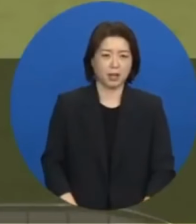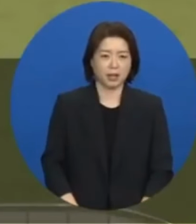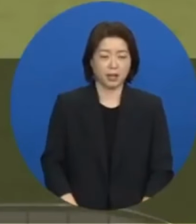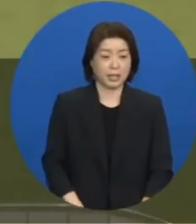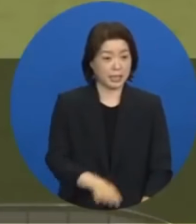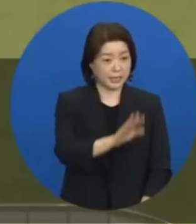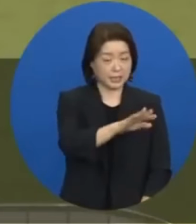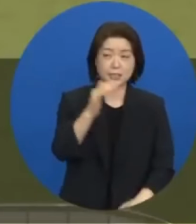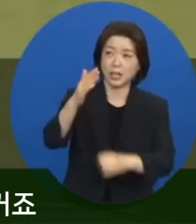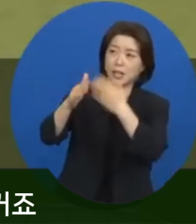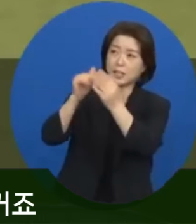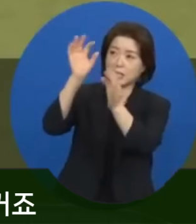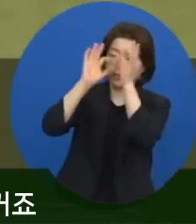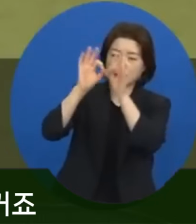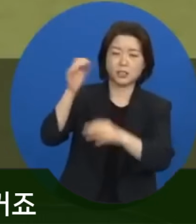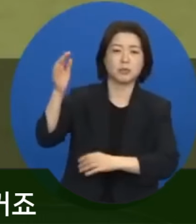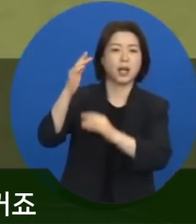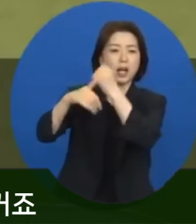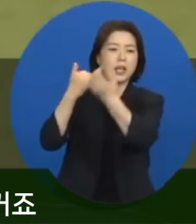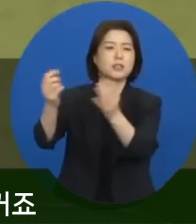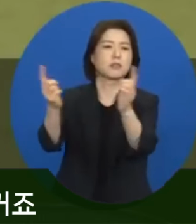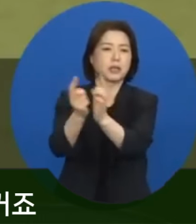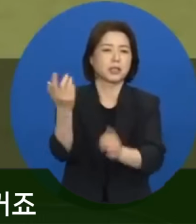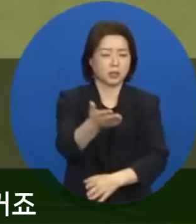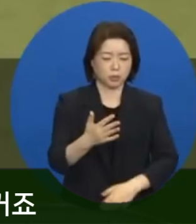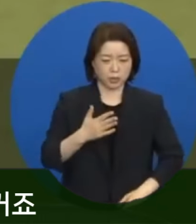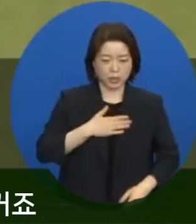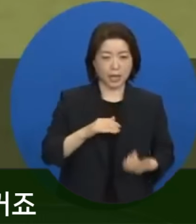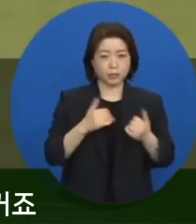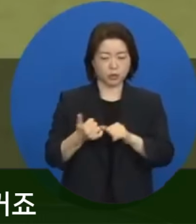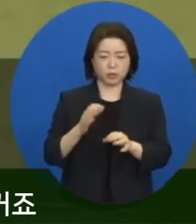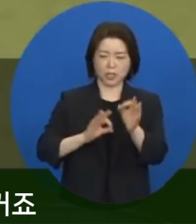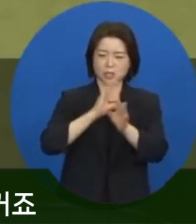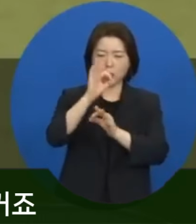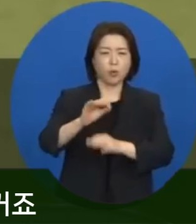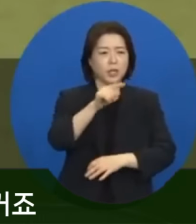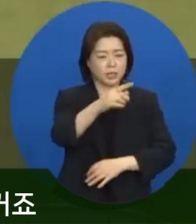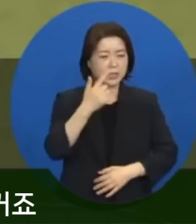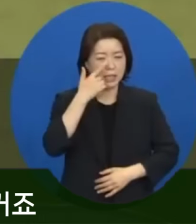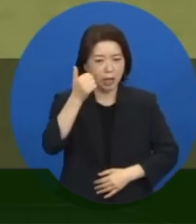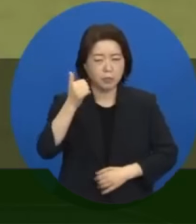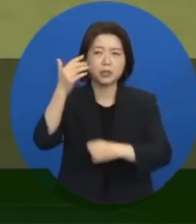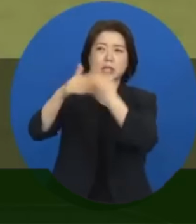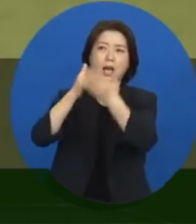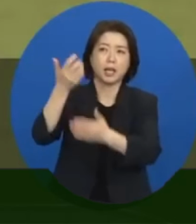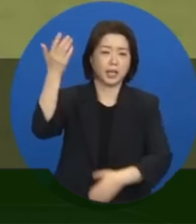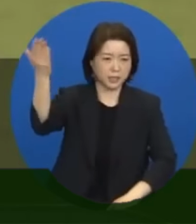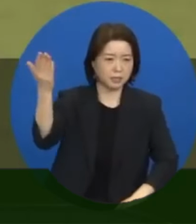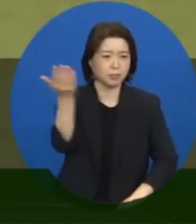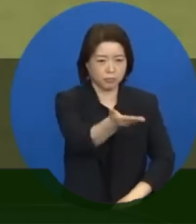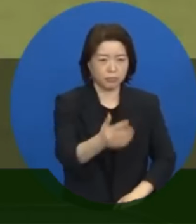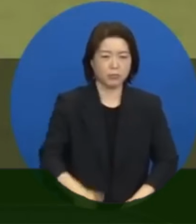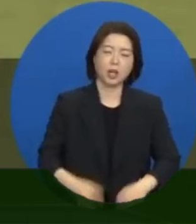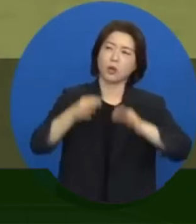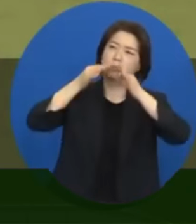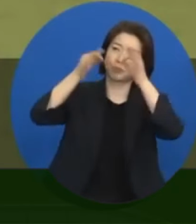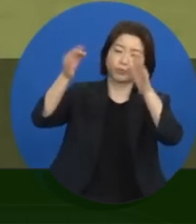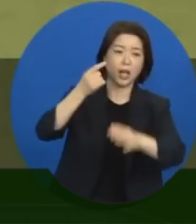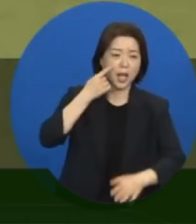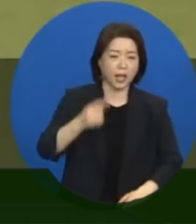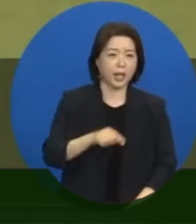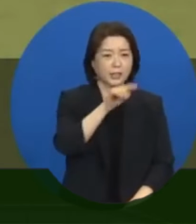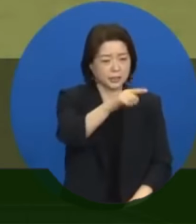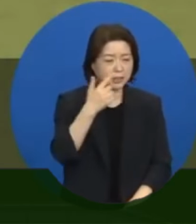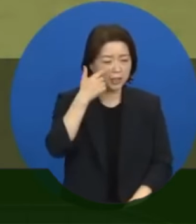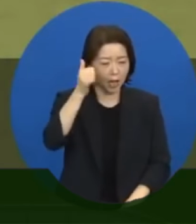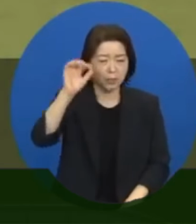찾으면 너를 만나 주신다 나는 죽지만 너의 영원한 아버지는 하나님이시다고 알려주는 거죠 그에게 부르짖어라 그러면 너의